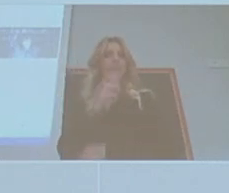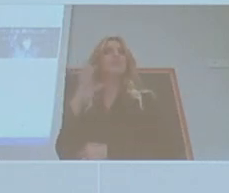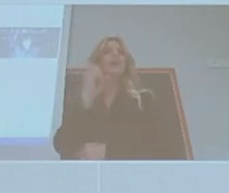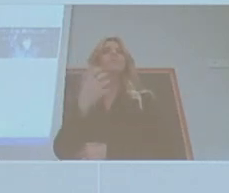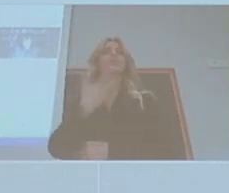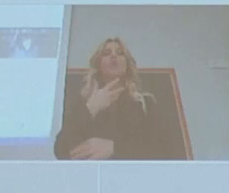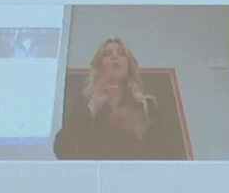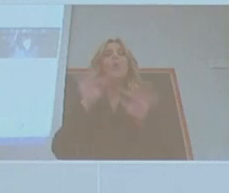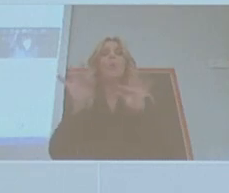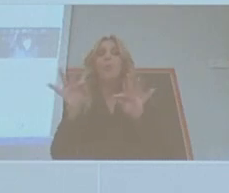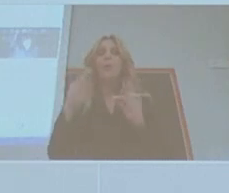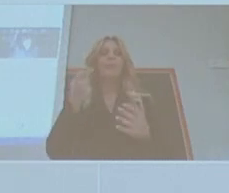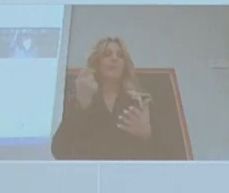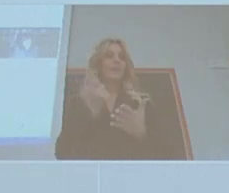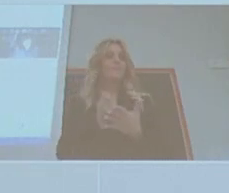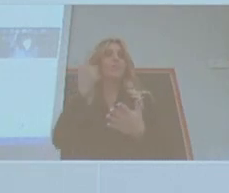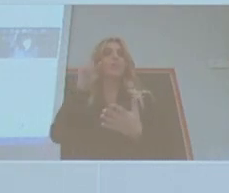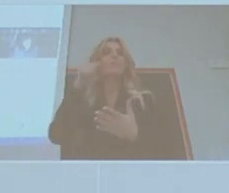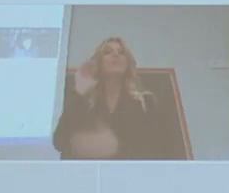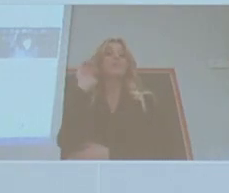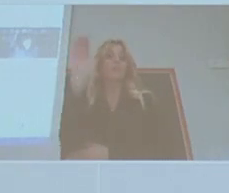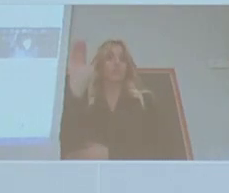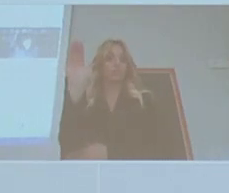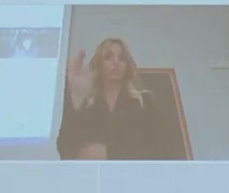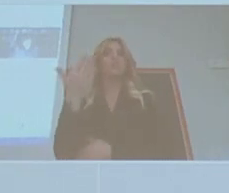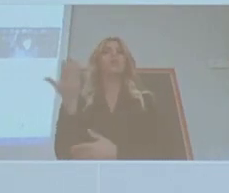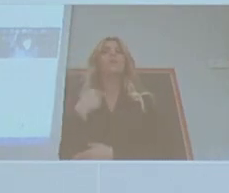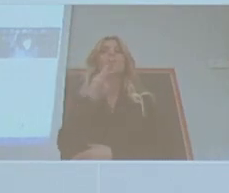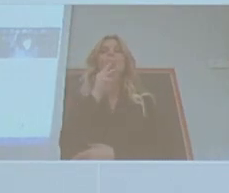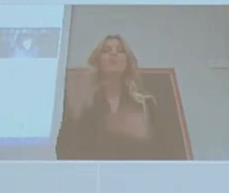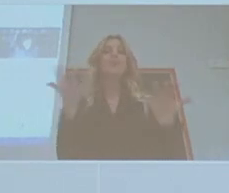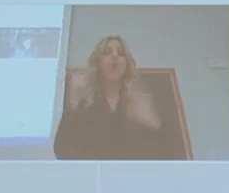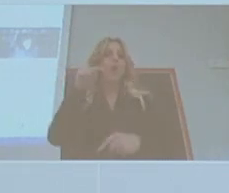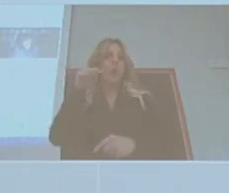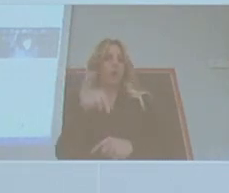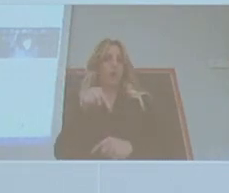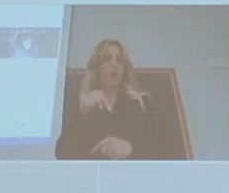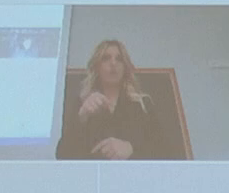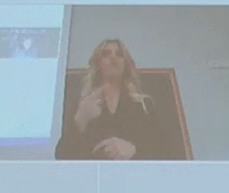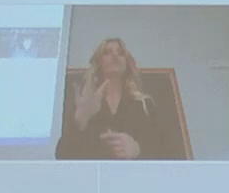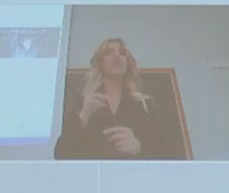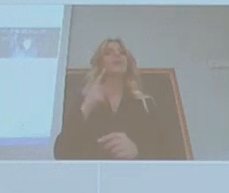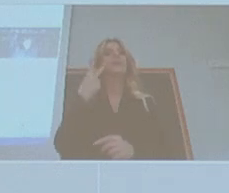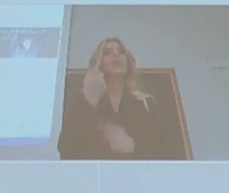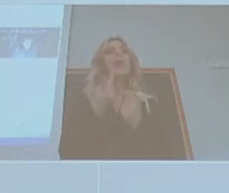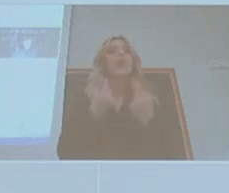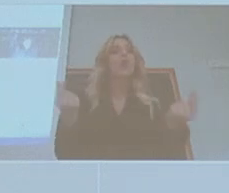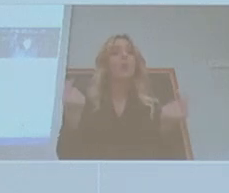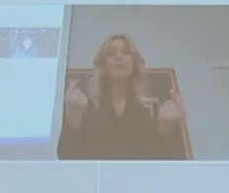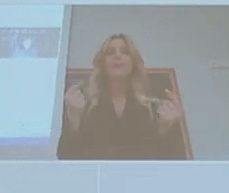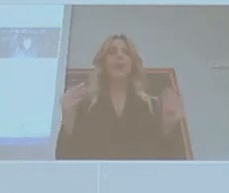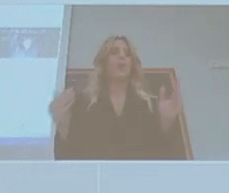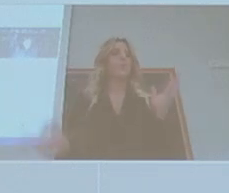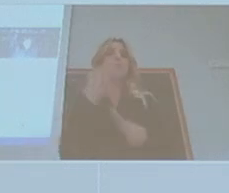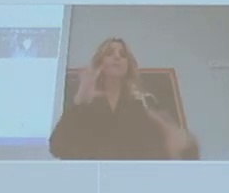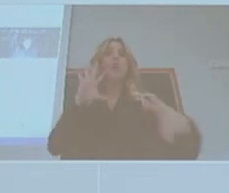alcuni aspetti fondamentali del futuro di questa nazione. Si parlerà oggi di nuovi scenari economico-produttivi relativamente al